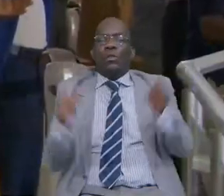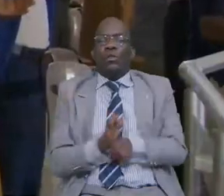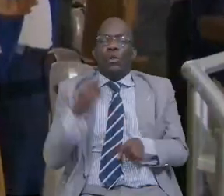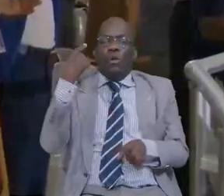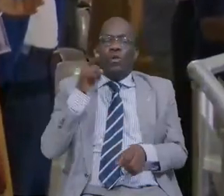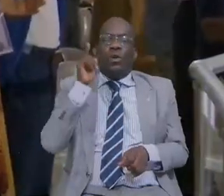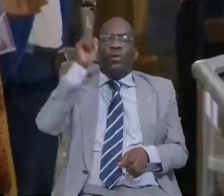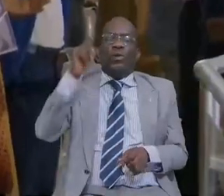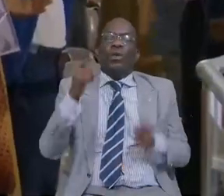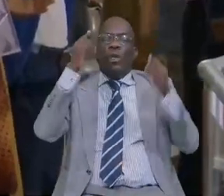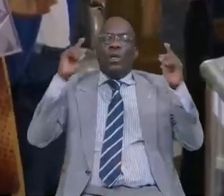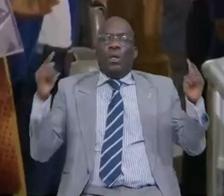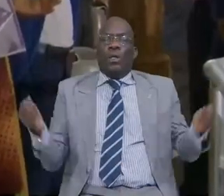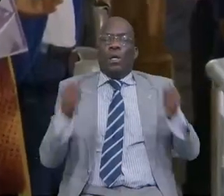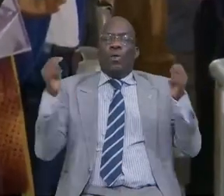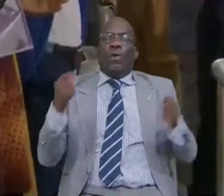triomphant pour toi,